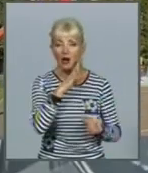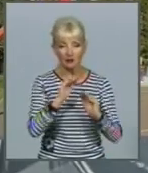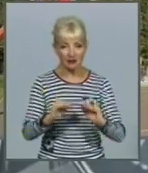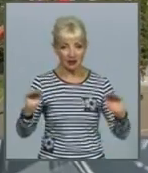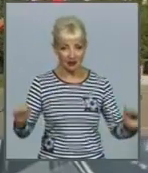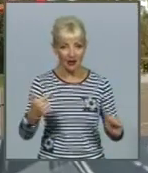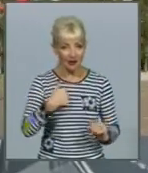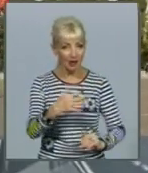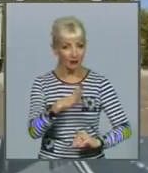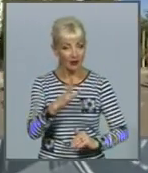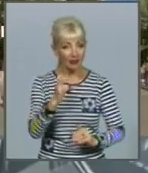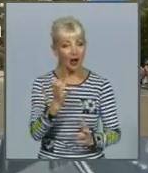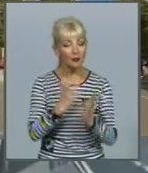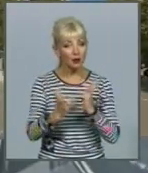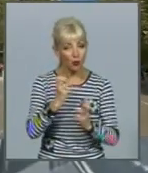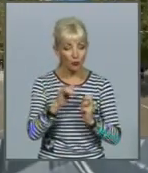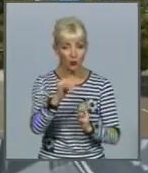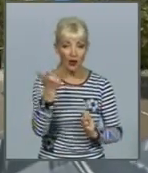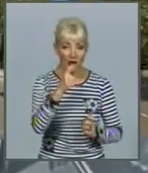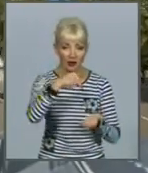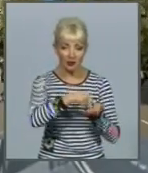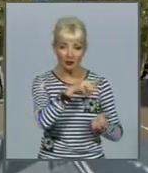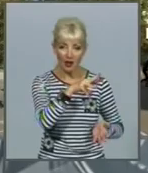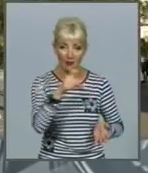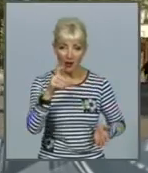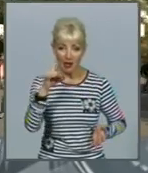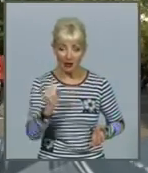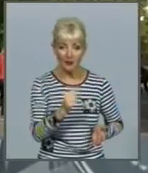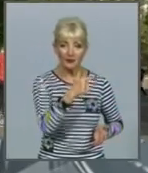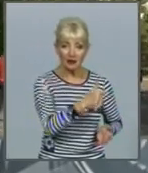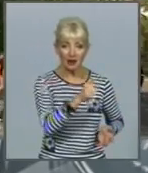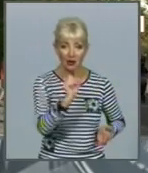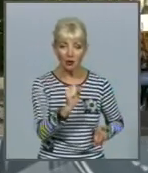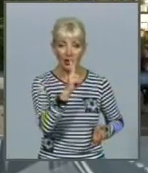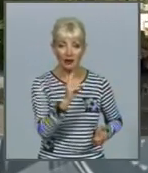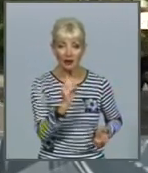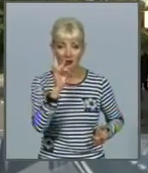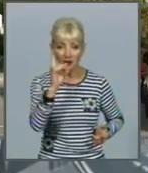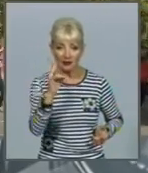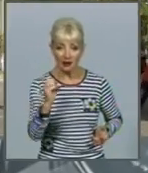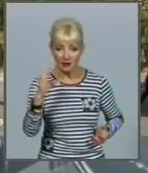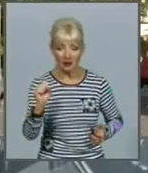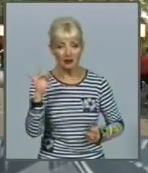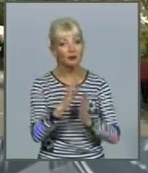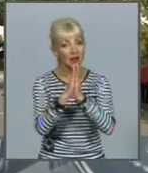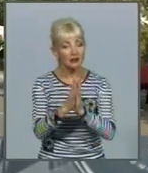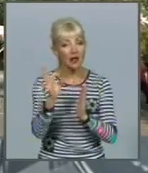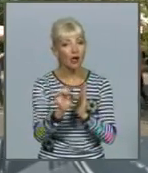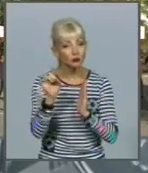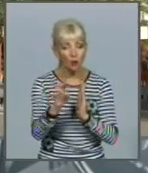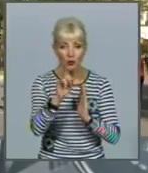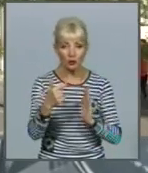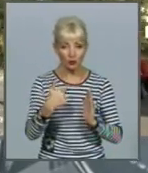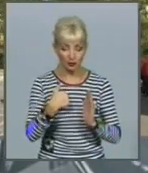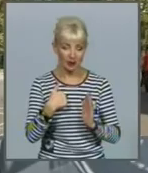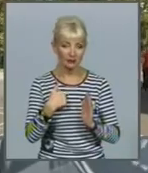у Харьковского городского головы Геннадия Адольфовича Кернеса и просили о том, чтобы нам провели реконструкцию. Не